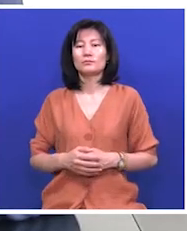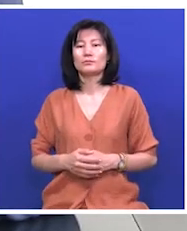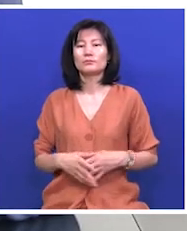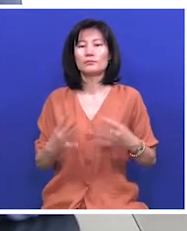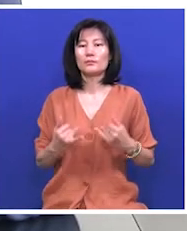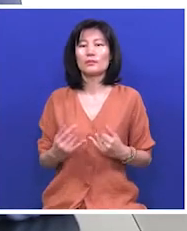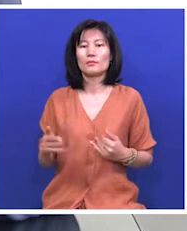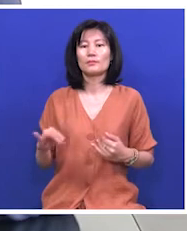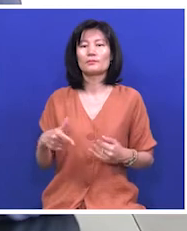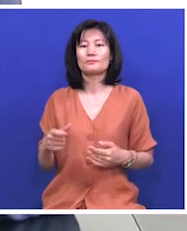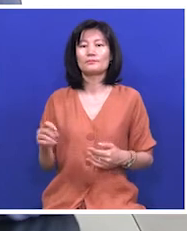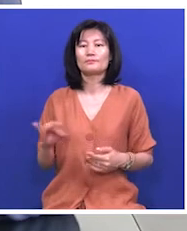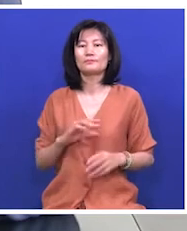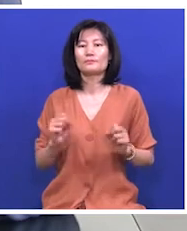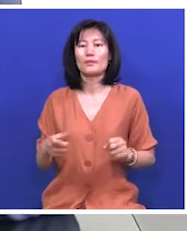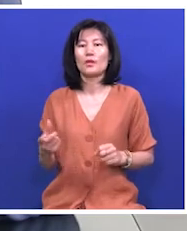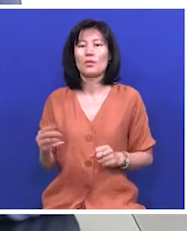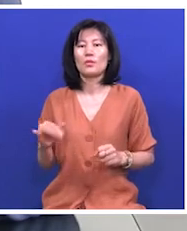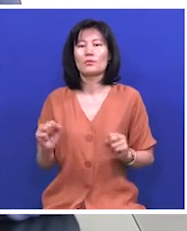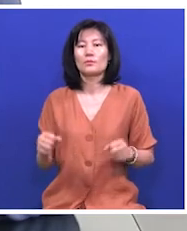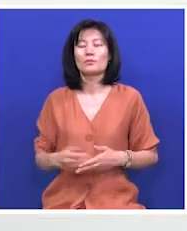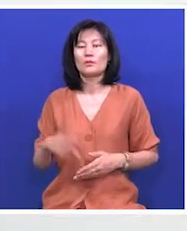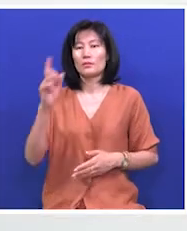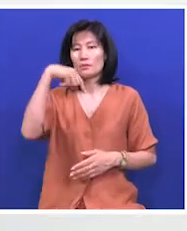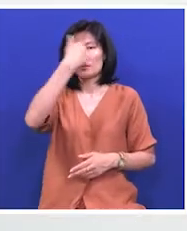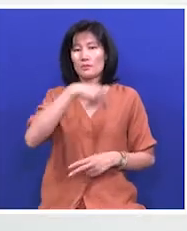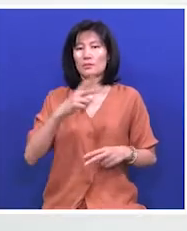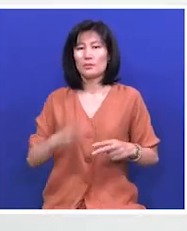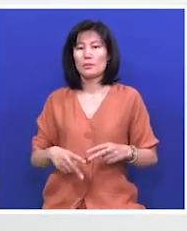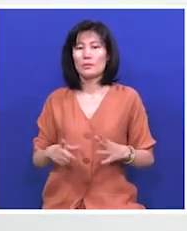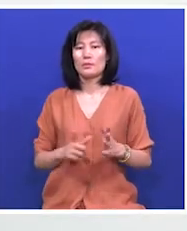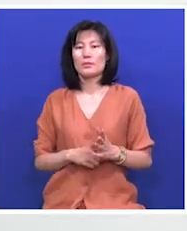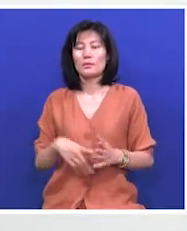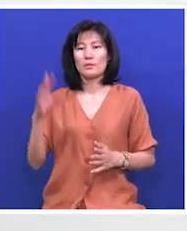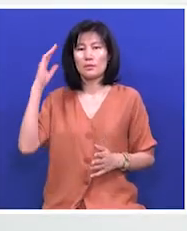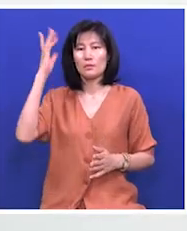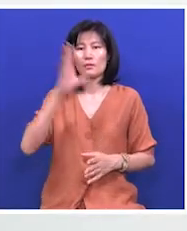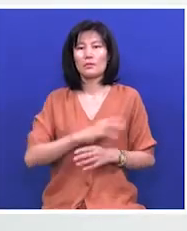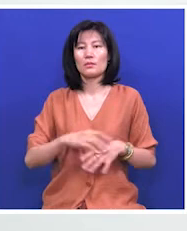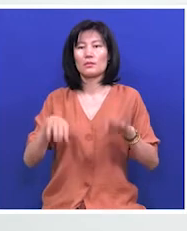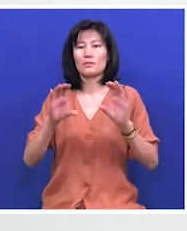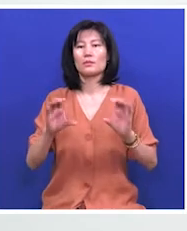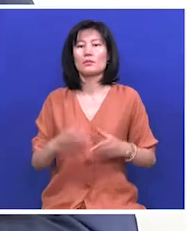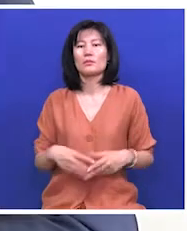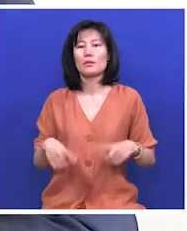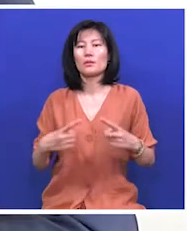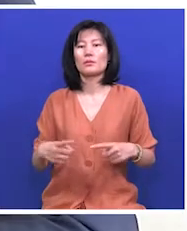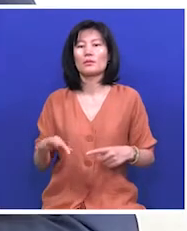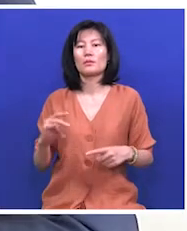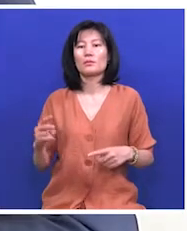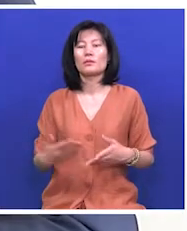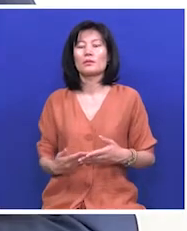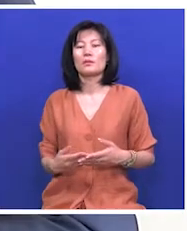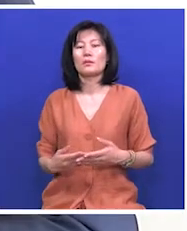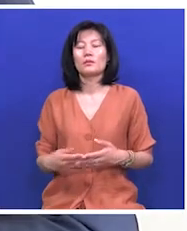жатырмыз. Бірақ қазір іске белсенді қосылып, оның жыл соңына дейін жетіп аламыз деп ойлаймын. Заң бойынша кез